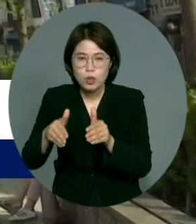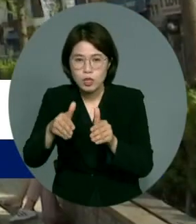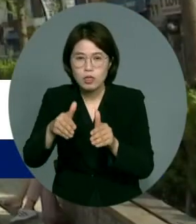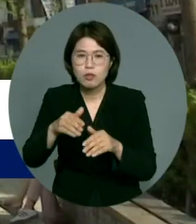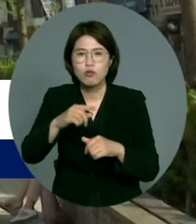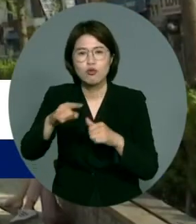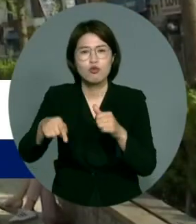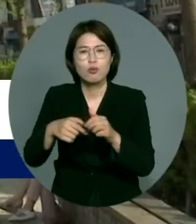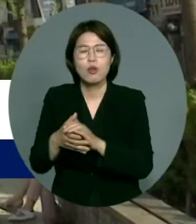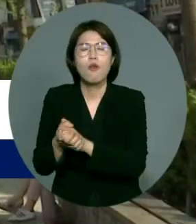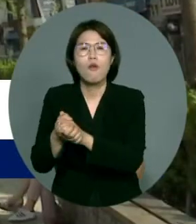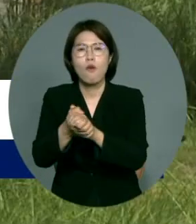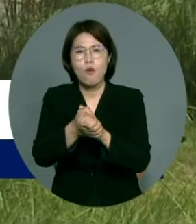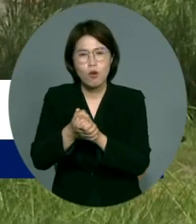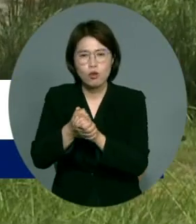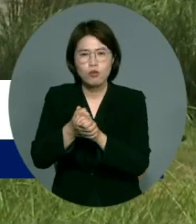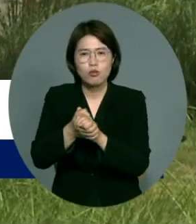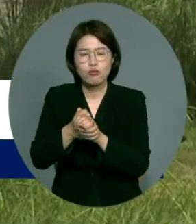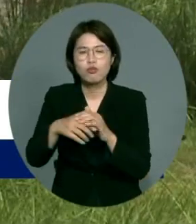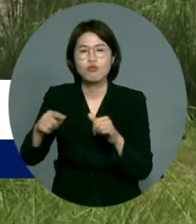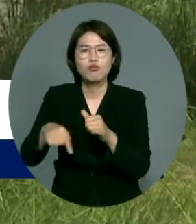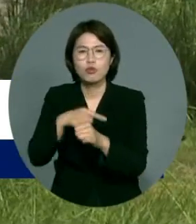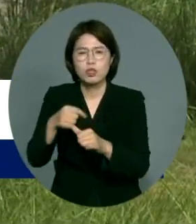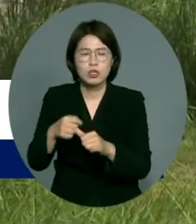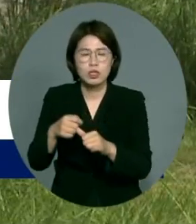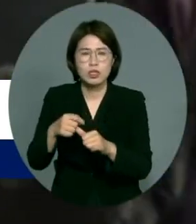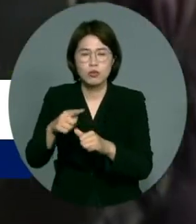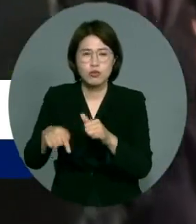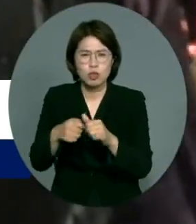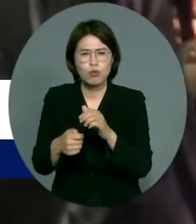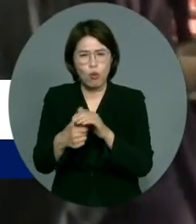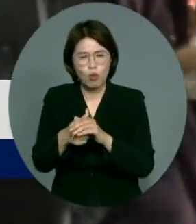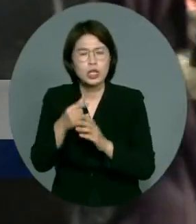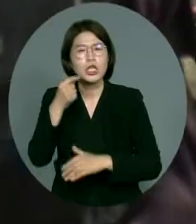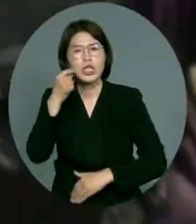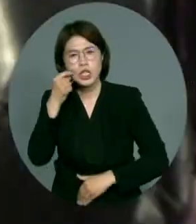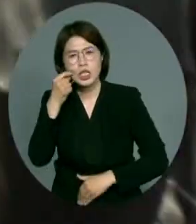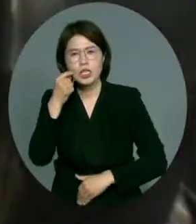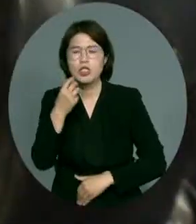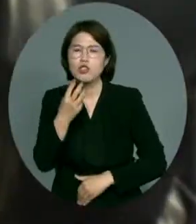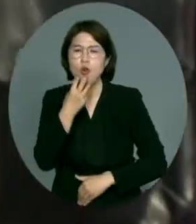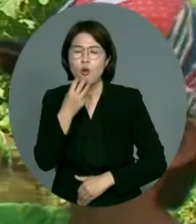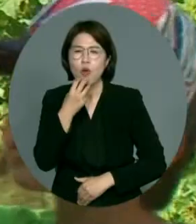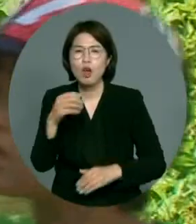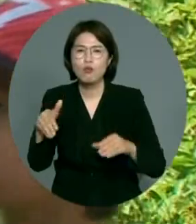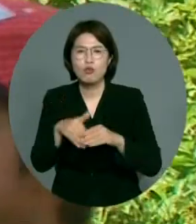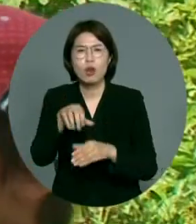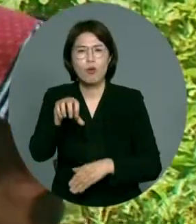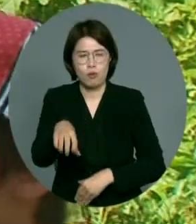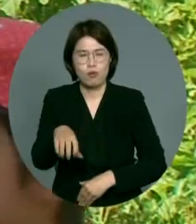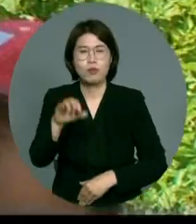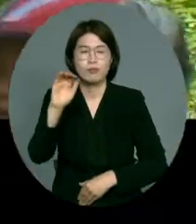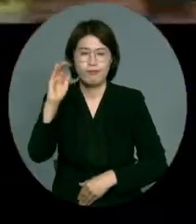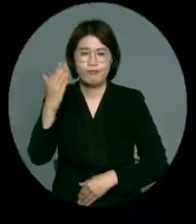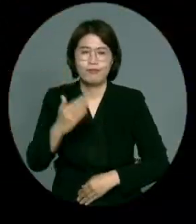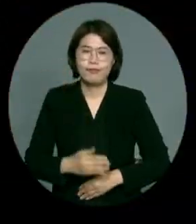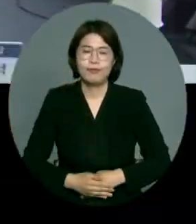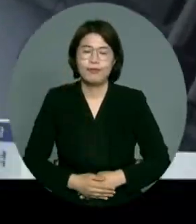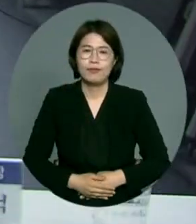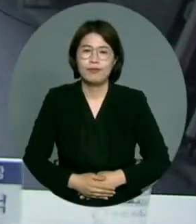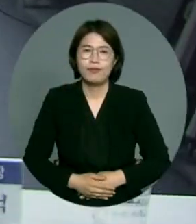독특한 공간적 분위기가 인기를 끌면서 서울의 대표적 복합 문화공간으로 자리 잡았습니다